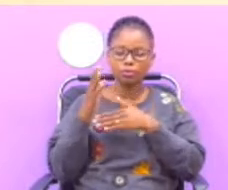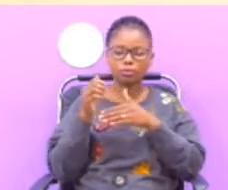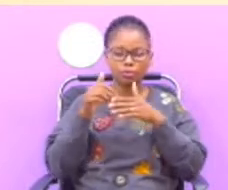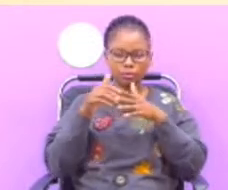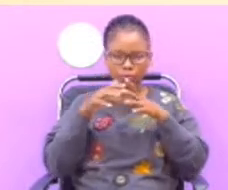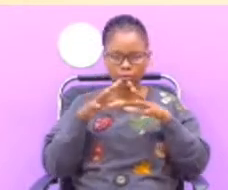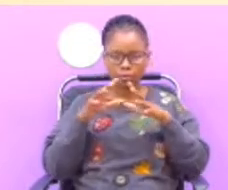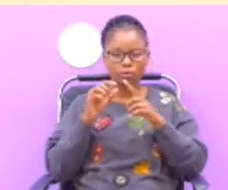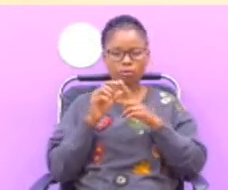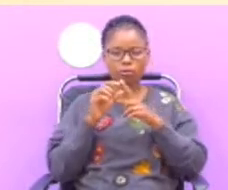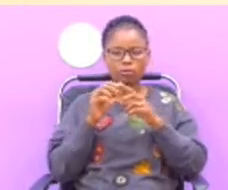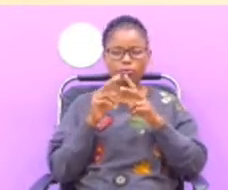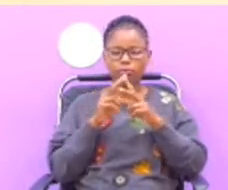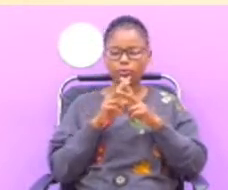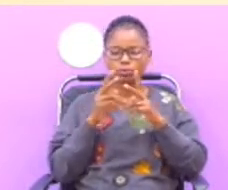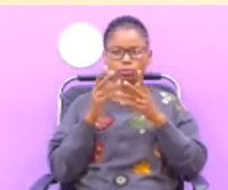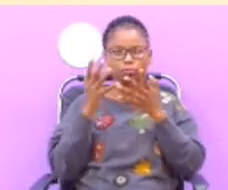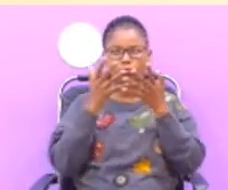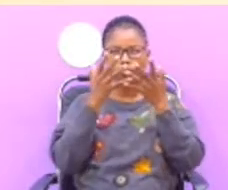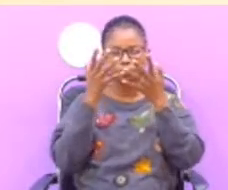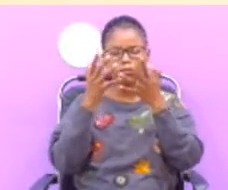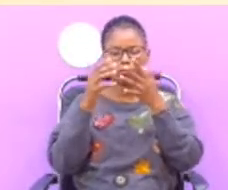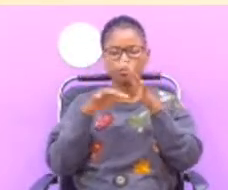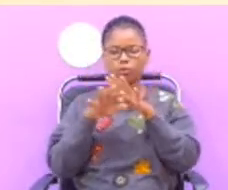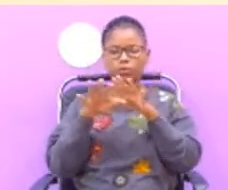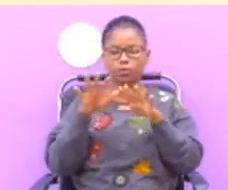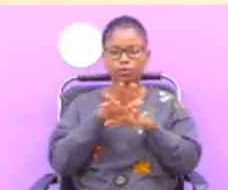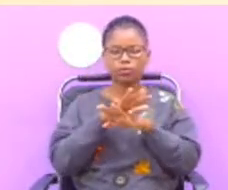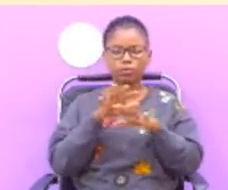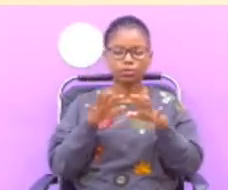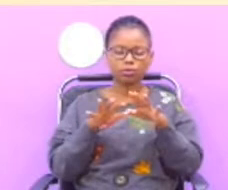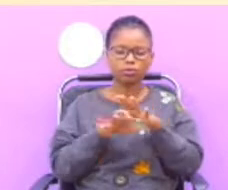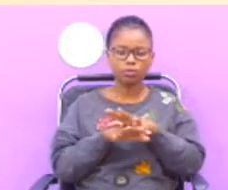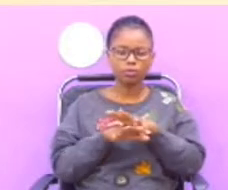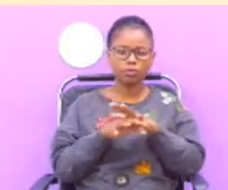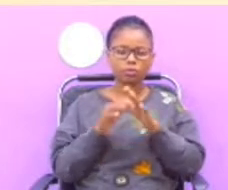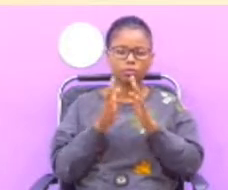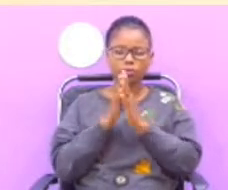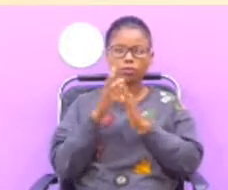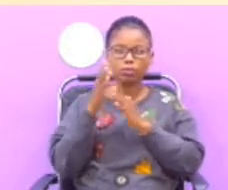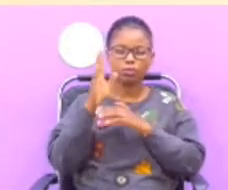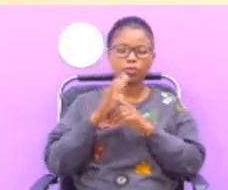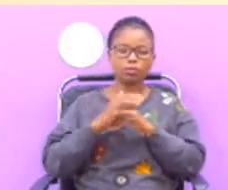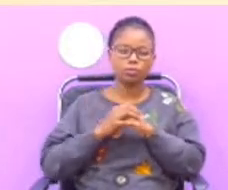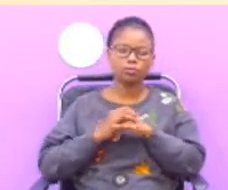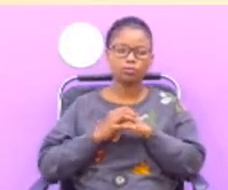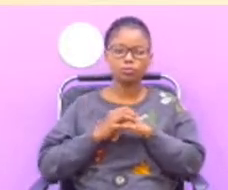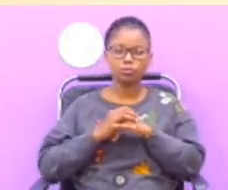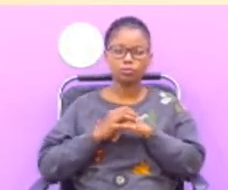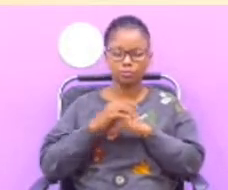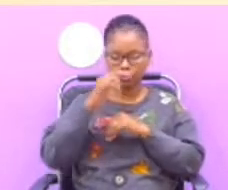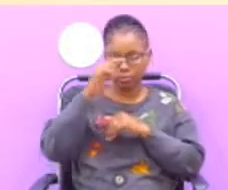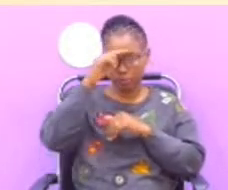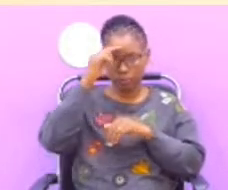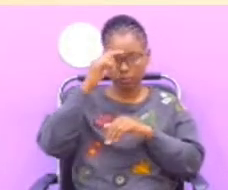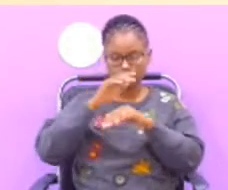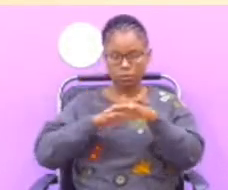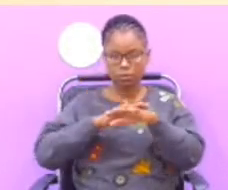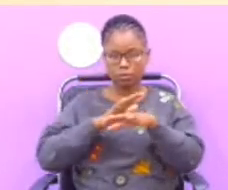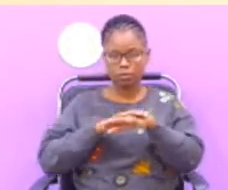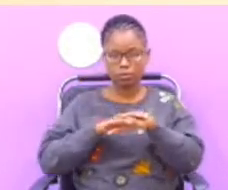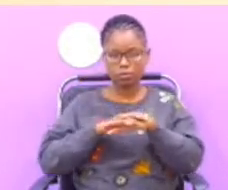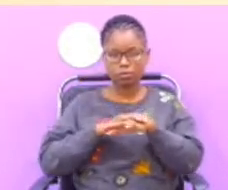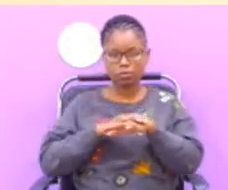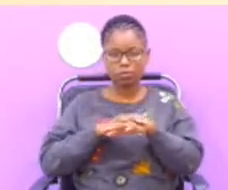na twambararie Ngai muno iguru ria maundu mothe Mwathani arogocwo tondu ni wega wekirwo gwitikira